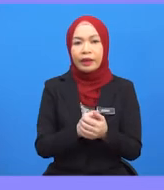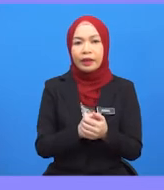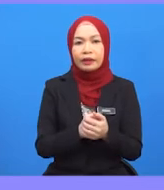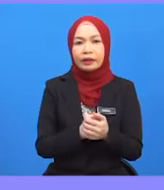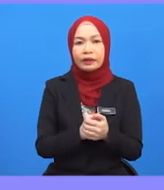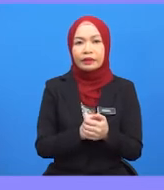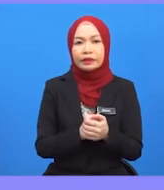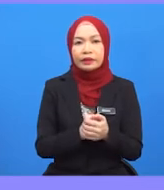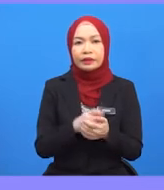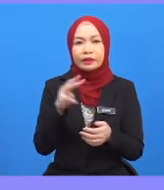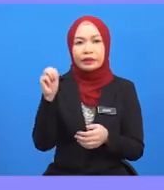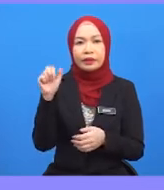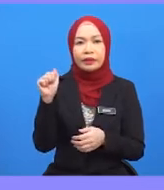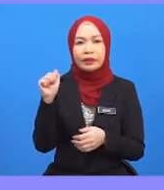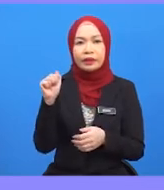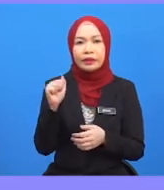MA